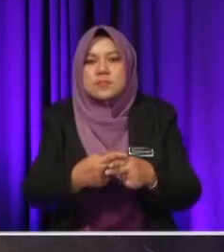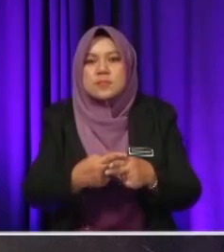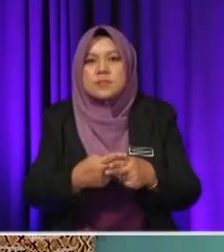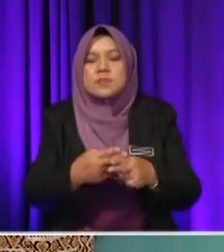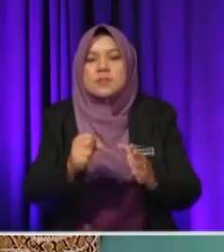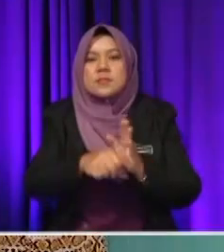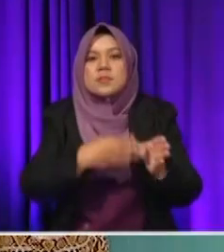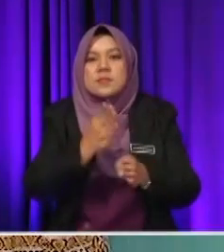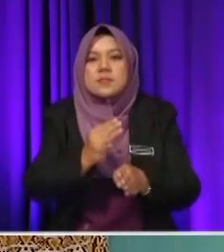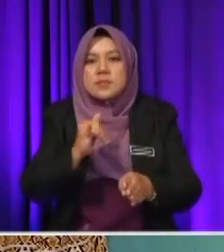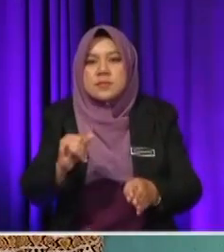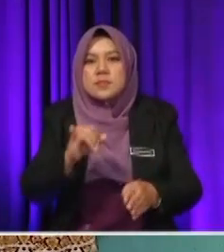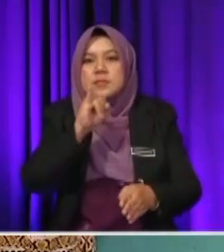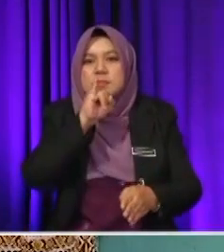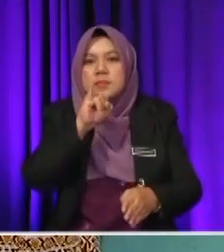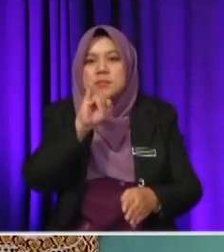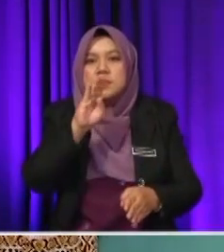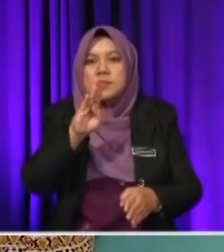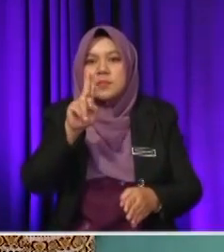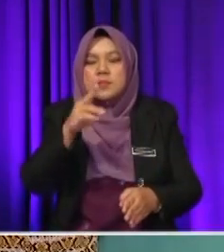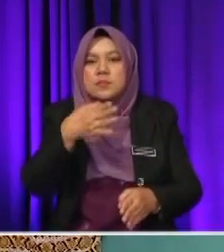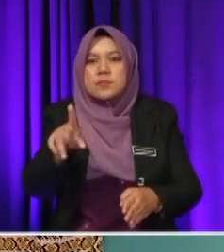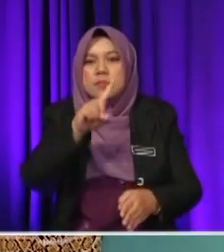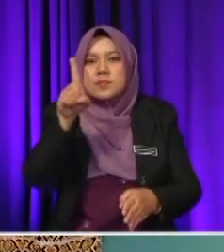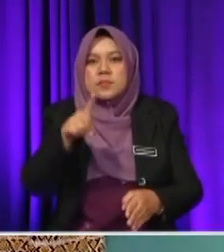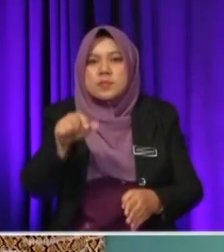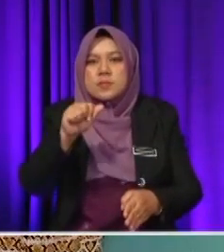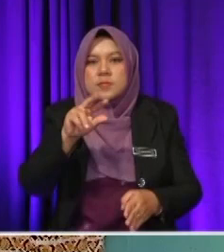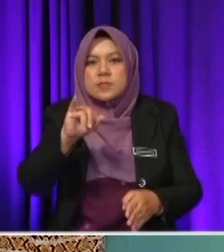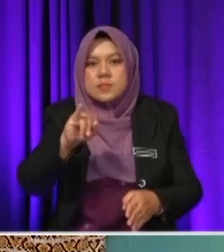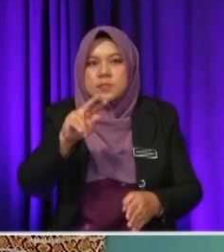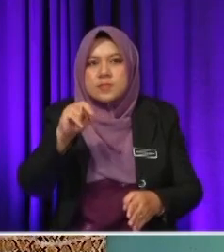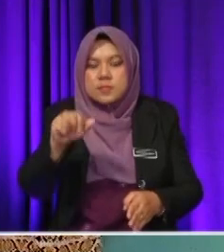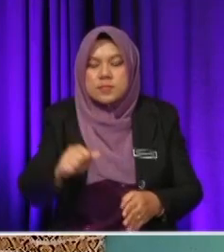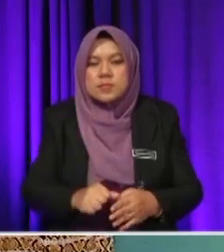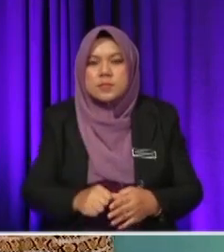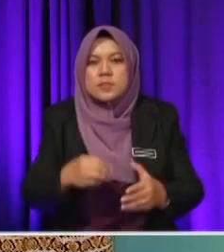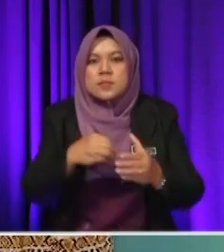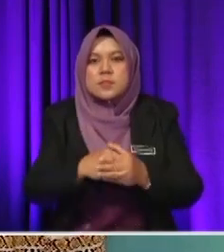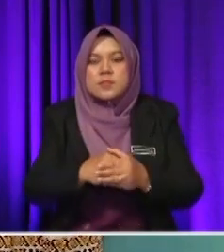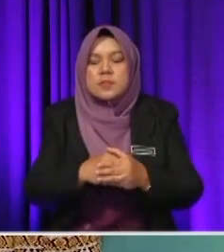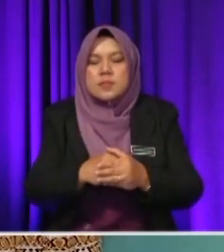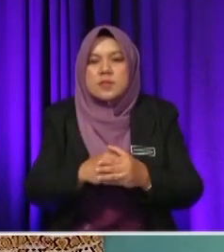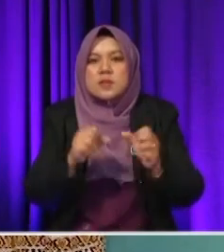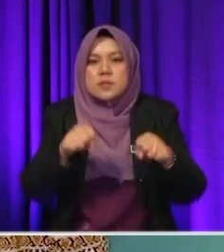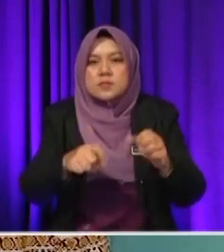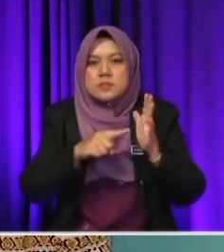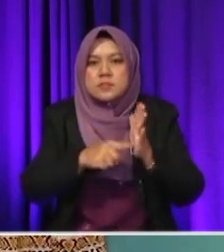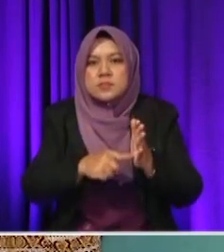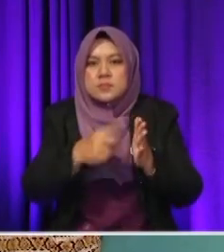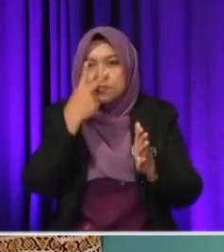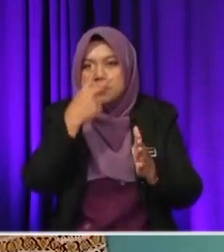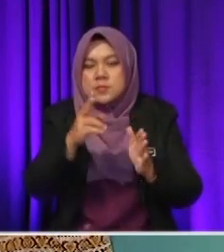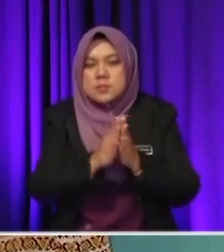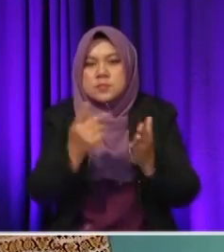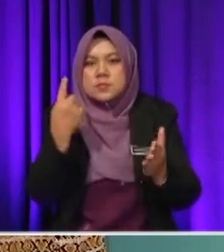Zain yaitu Hajah Sulaiman jadi murid-murid yang dalam tarian dan juga murid-murid di rumah boleh merujuk pada buku teks